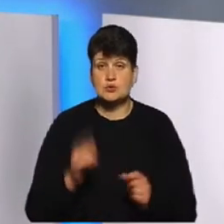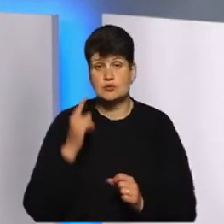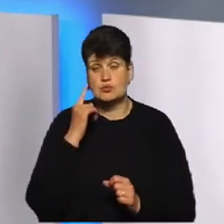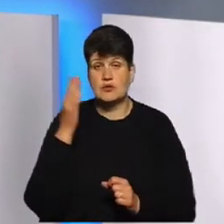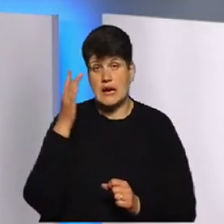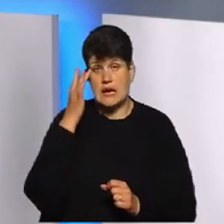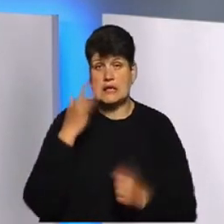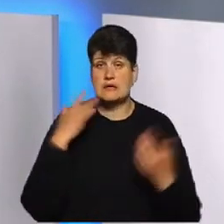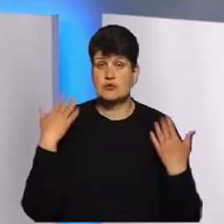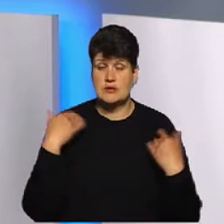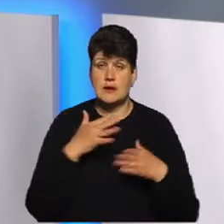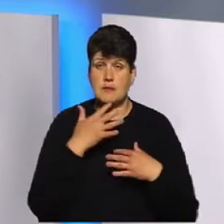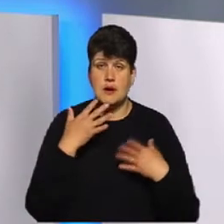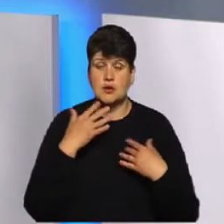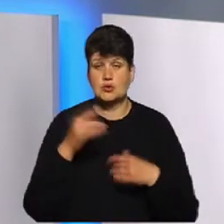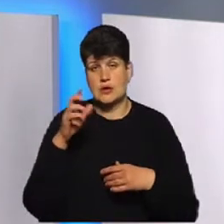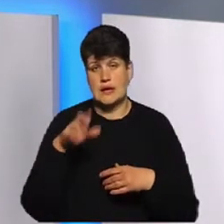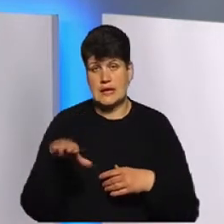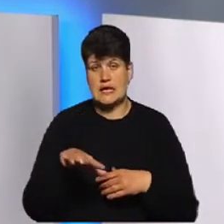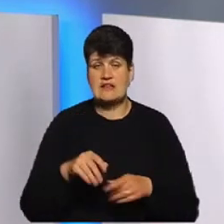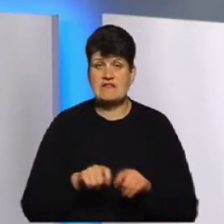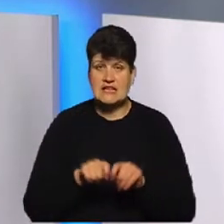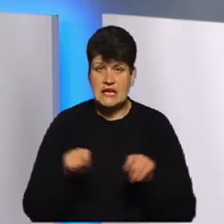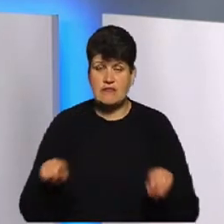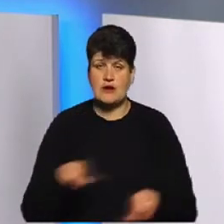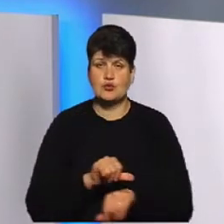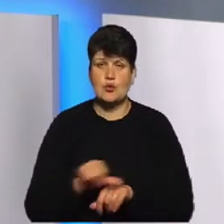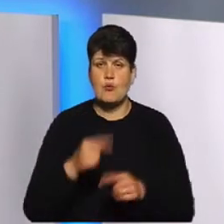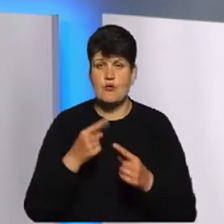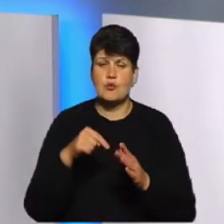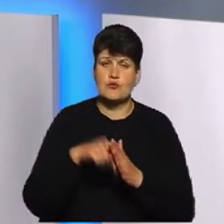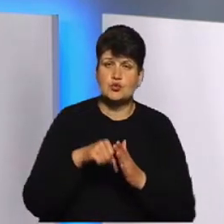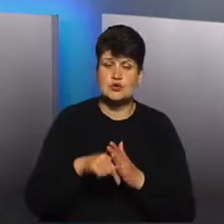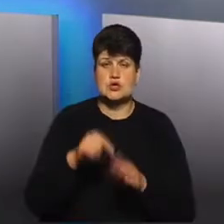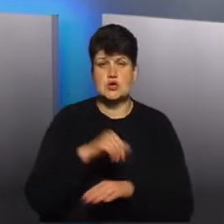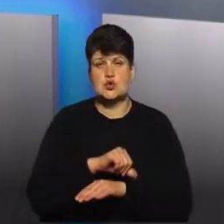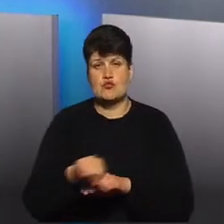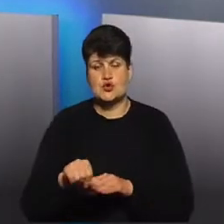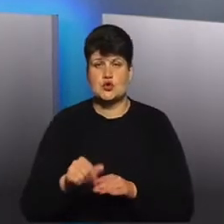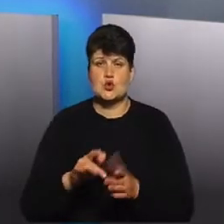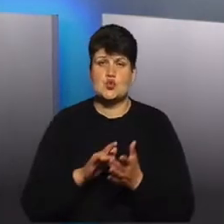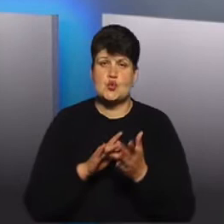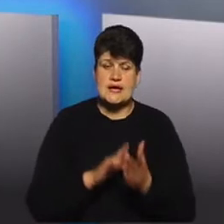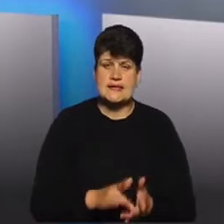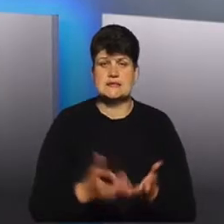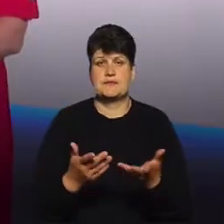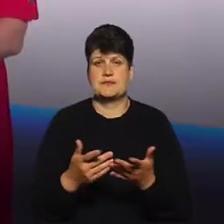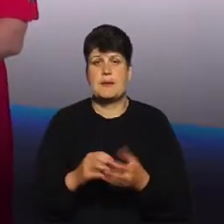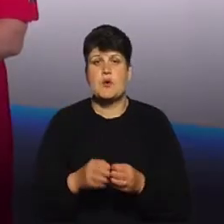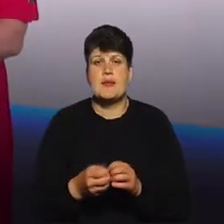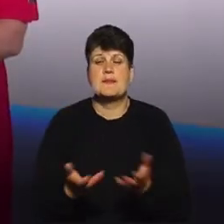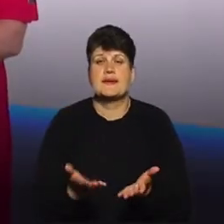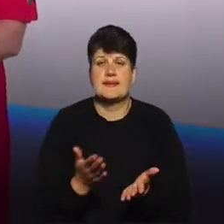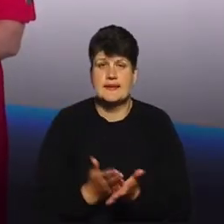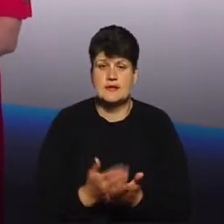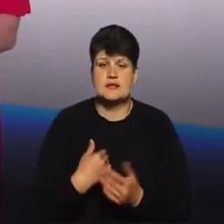відкривають свої кордони. Ми сьогодні поговоримо і про зовнішній, і про внутрішній туризм. Як той розвивається, які є проблеми. До нас завітав Ростислав